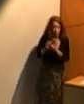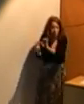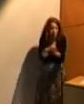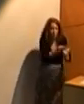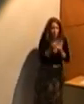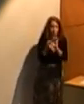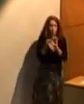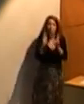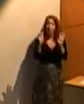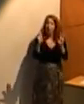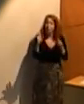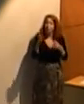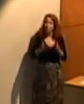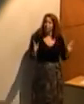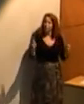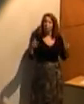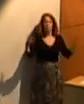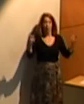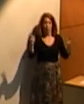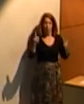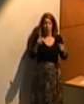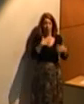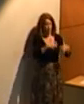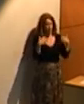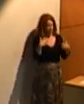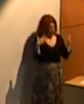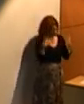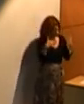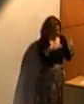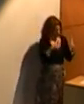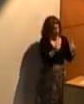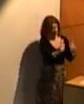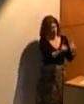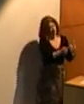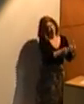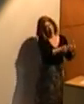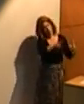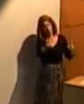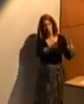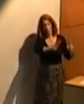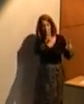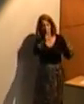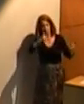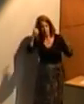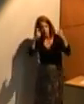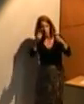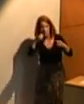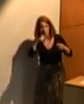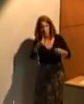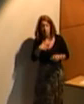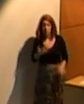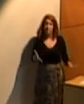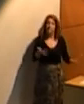cet effort car en effet demandé à des scientifiques de faire un effort comme cela c'est pas si facile il dira vous avez un avis a beaucoup de travail dans les